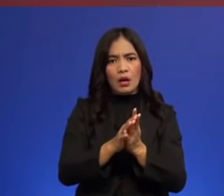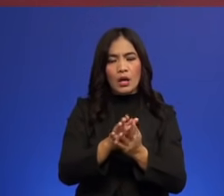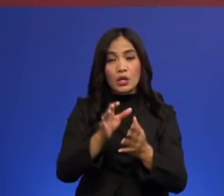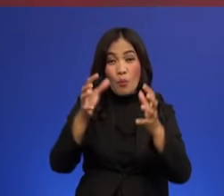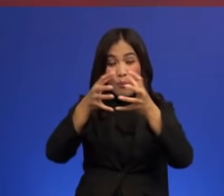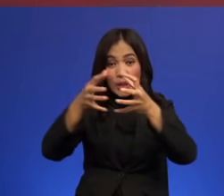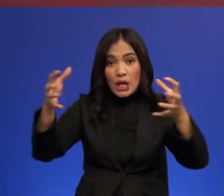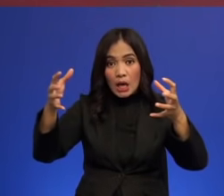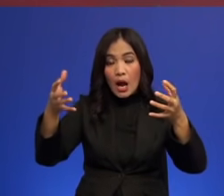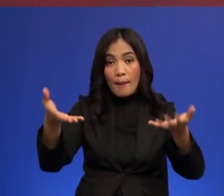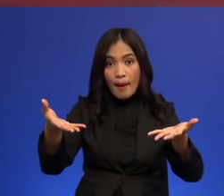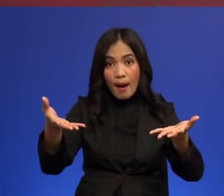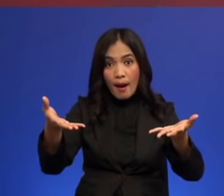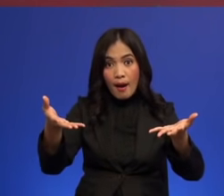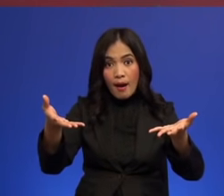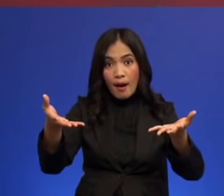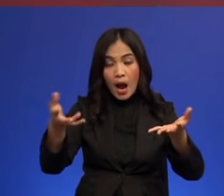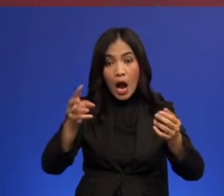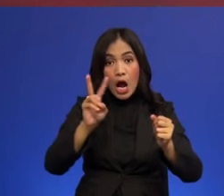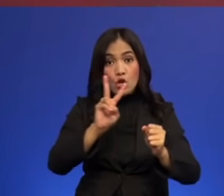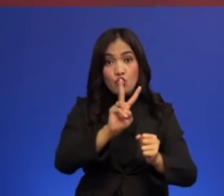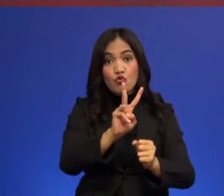yang besarnya hampir